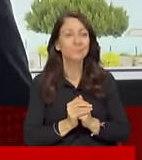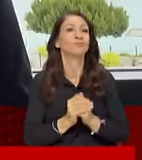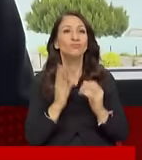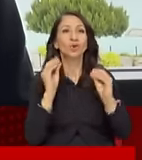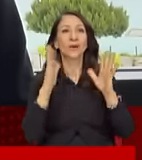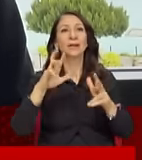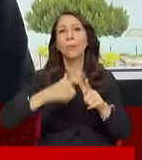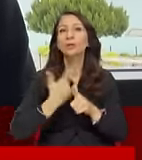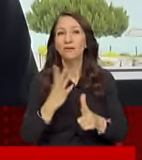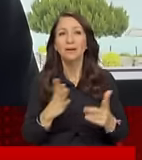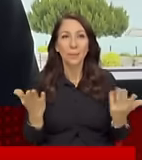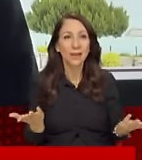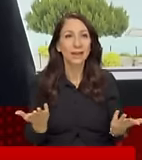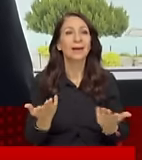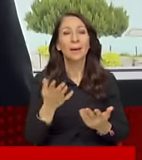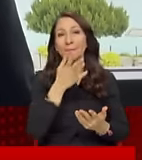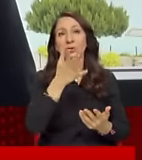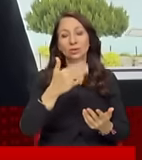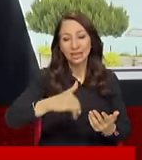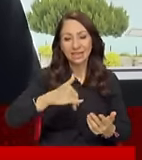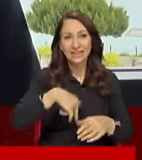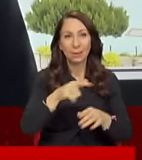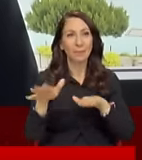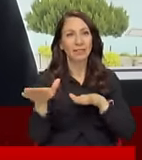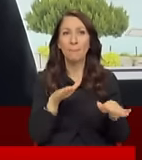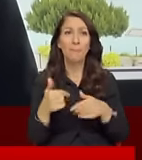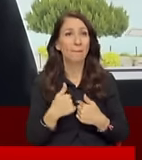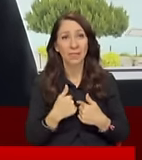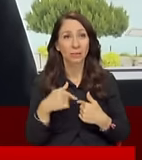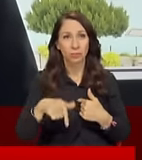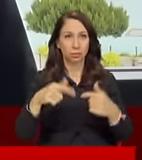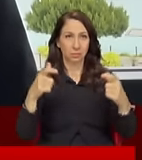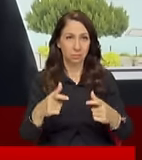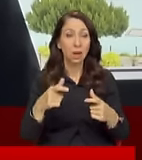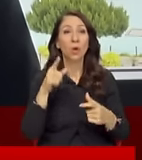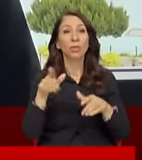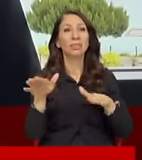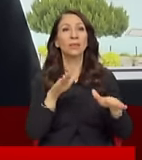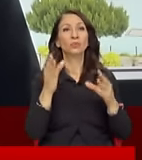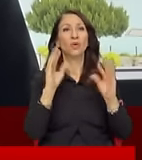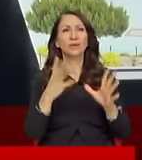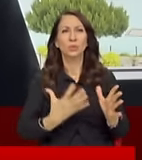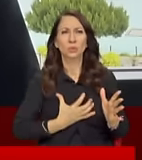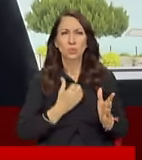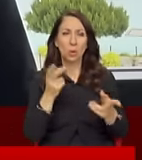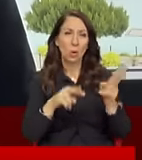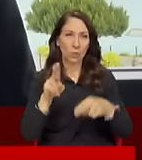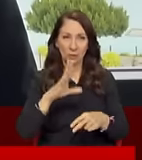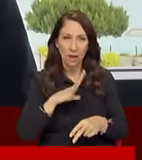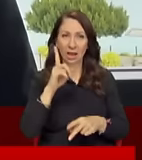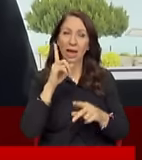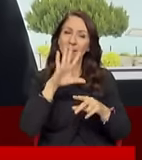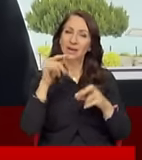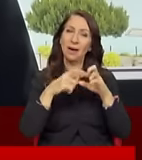Birçok projemiz var tabii ki. Biliyorsunuz yakın zamanda da bir deprem yaşadık Çukurova'da. Evet. O depremde de birçok canımızı kaybettik. Buradan